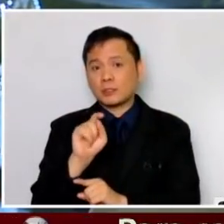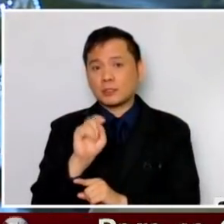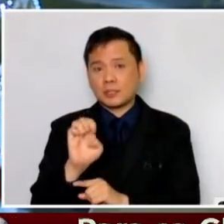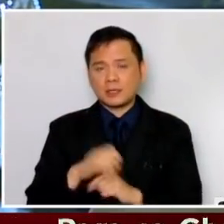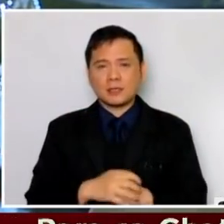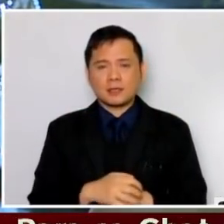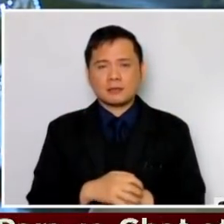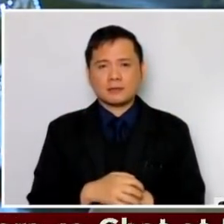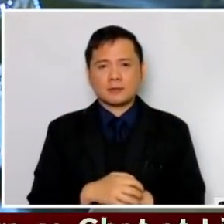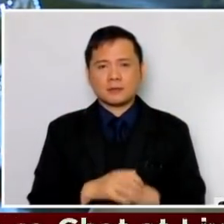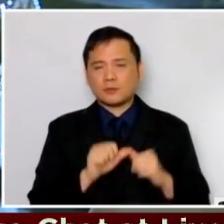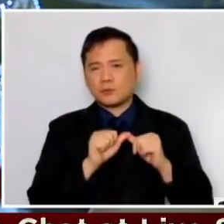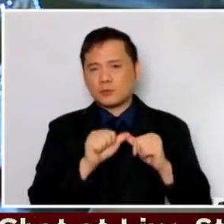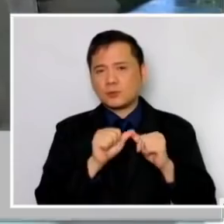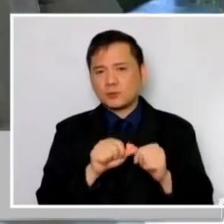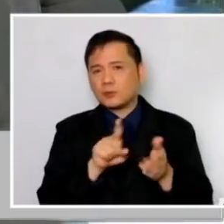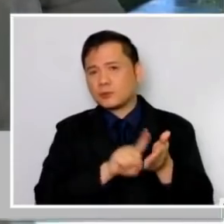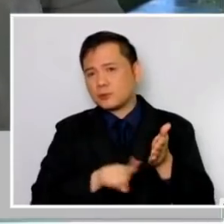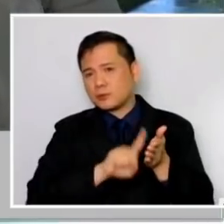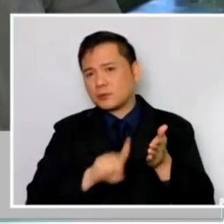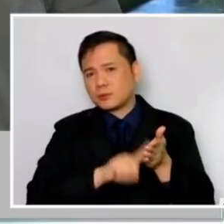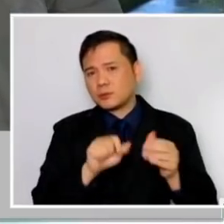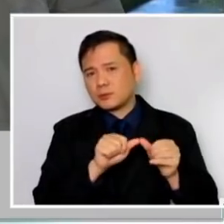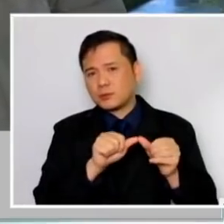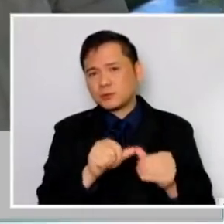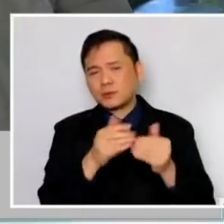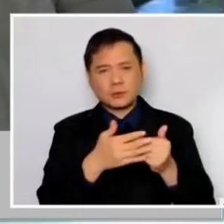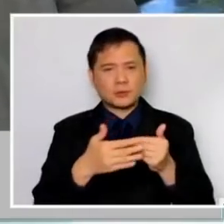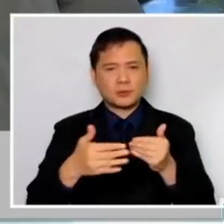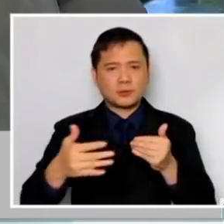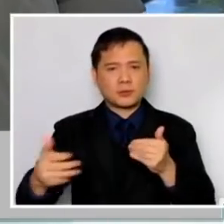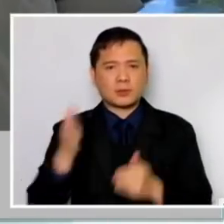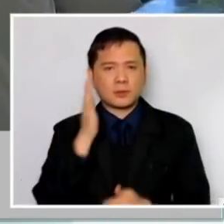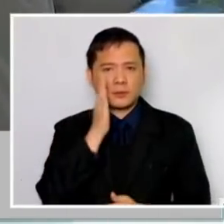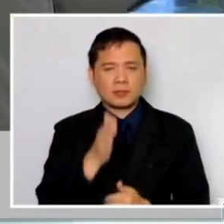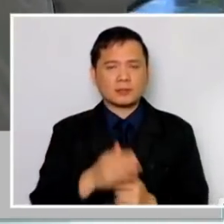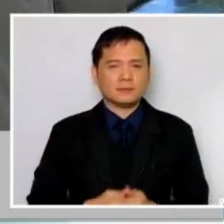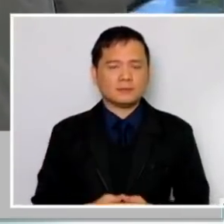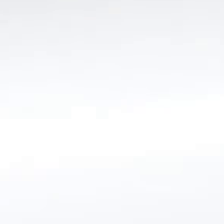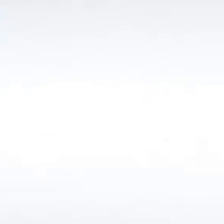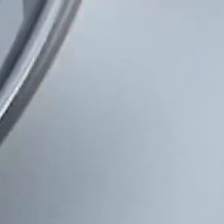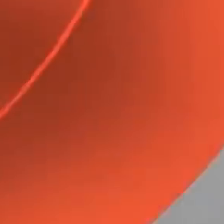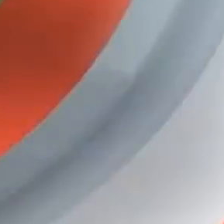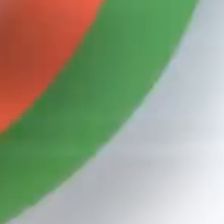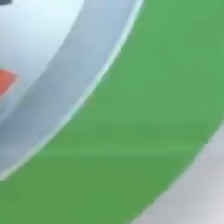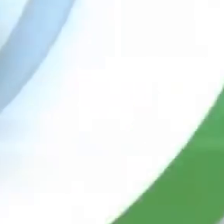umaga. Alvin. Maraming salamat, George Carino. Mag-ingat kayo dyan.